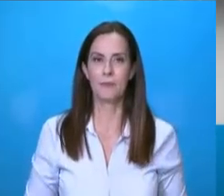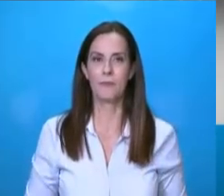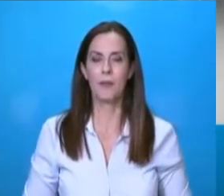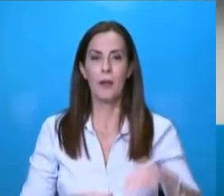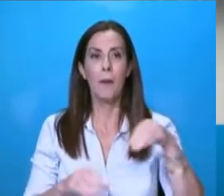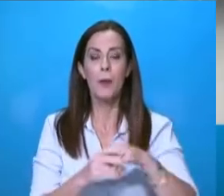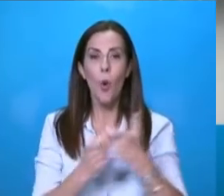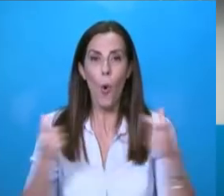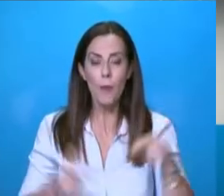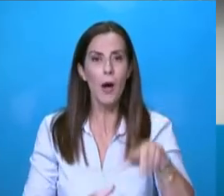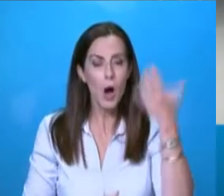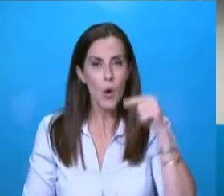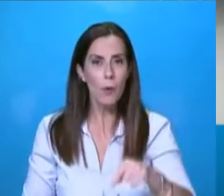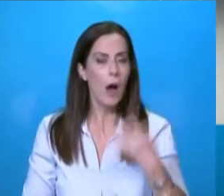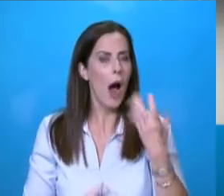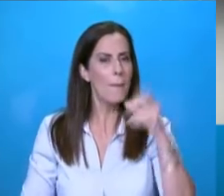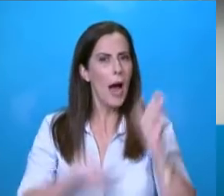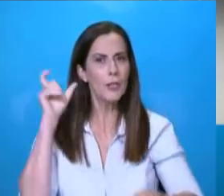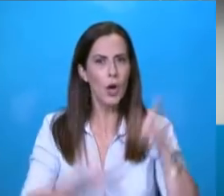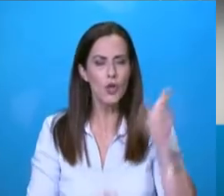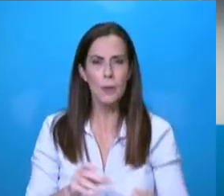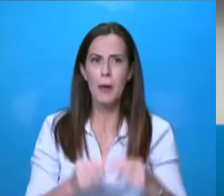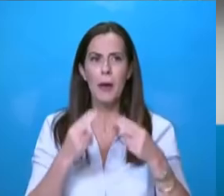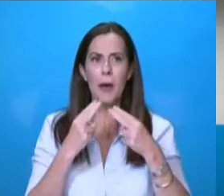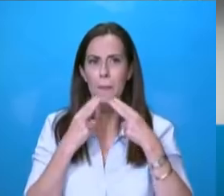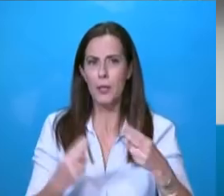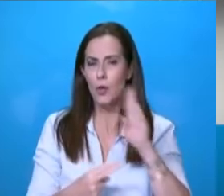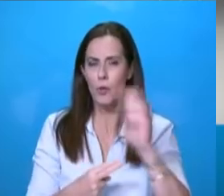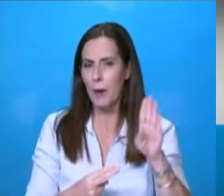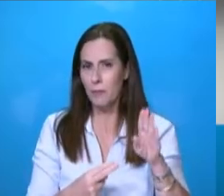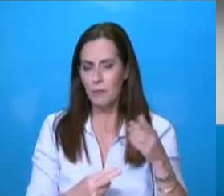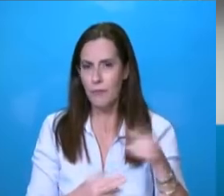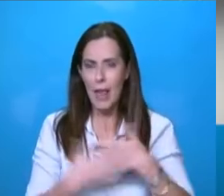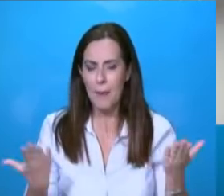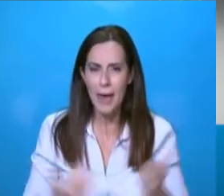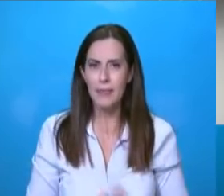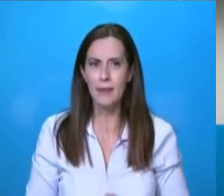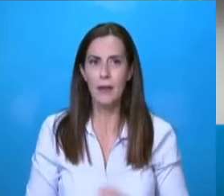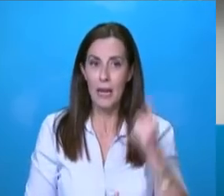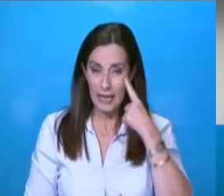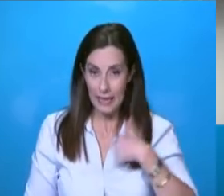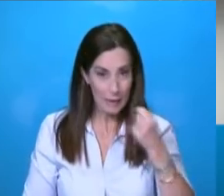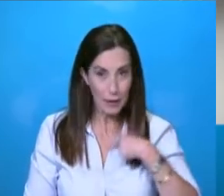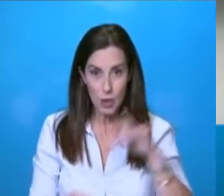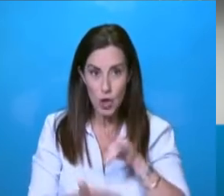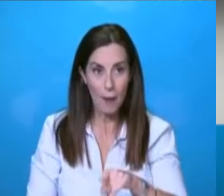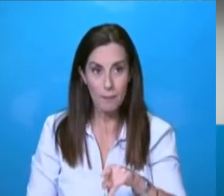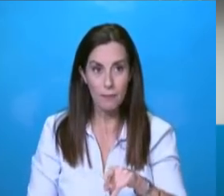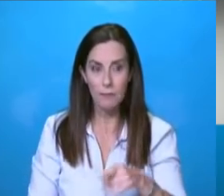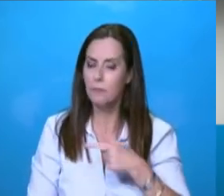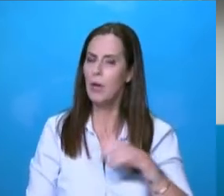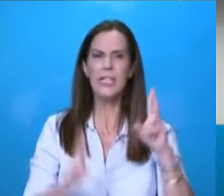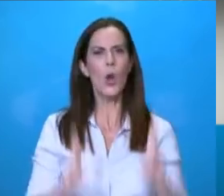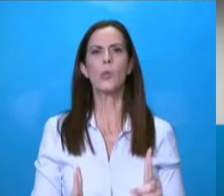האולם הזה ישבו הרבה מאוד אנשים עם פתרון של נתניהו היה ולהם לא. בעיניי, אם אני במקום, לא